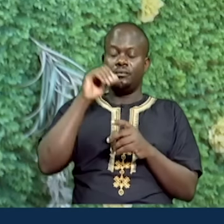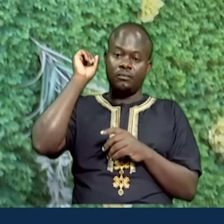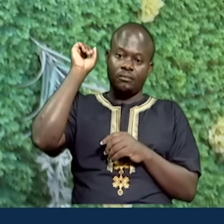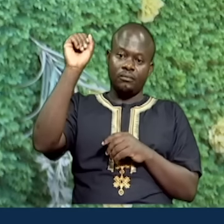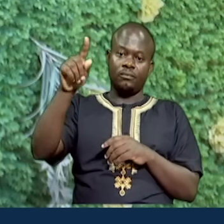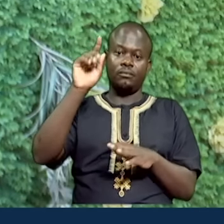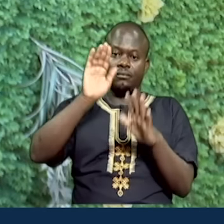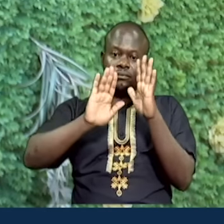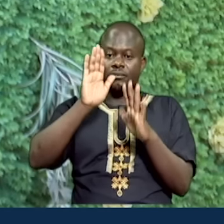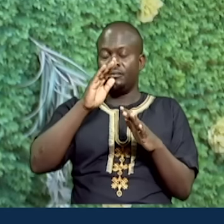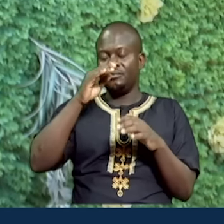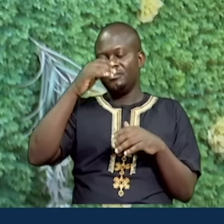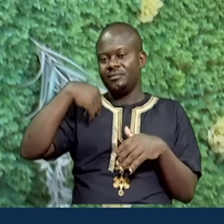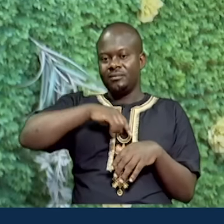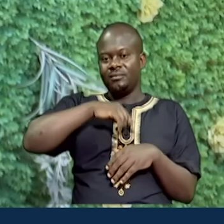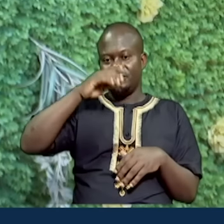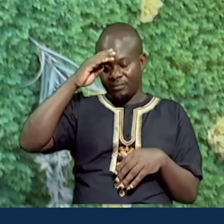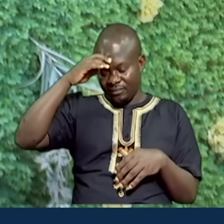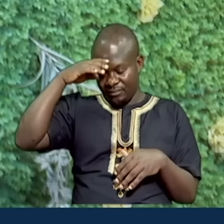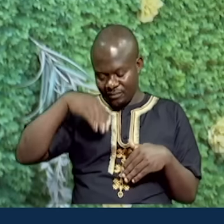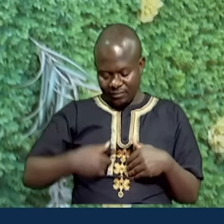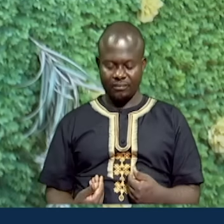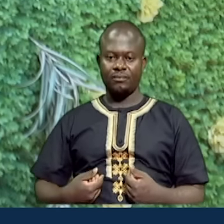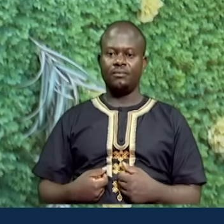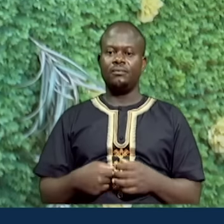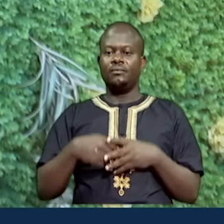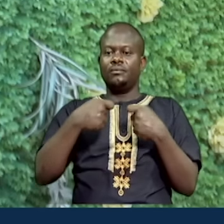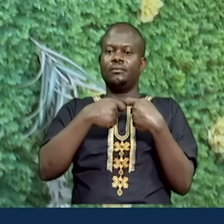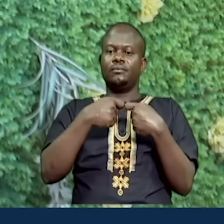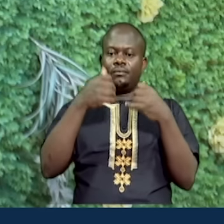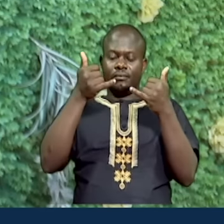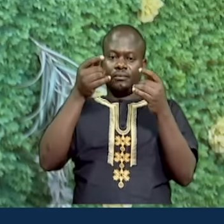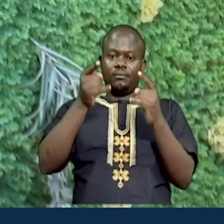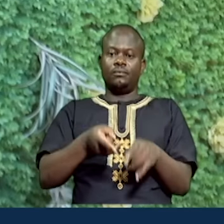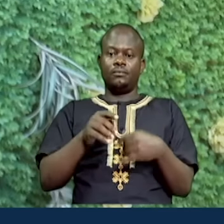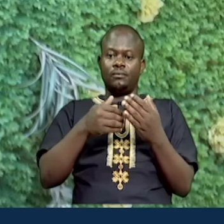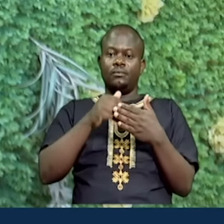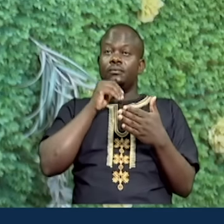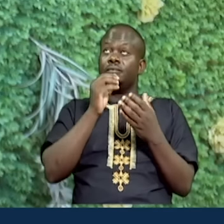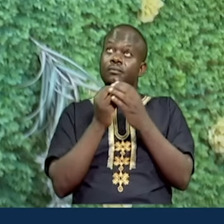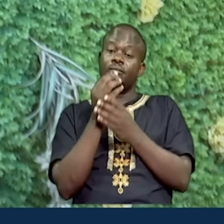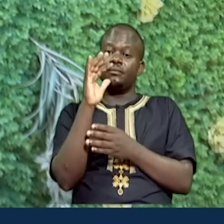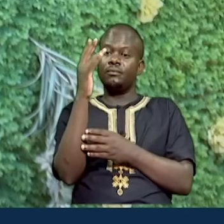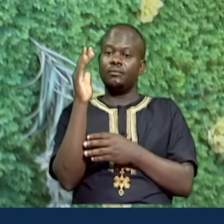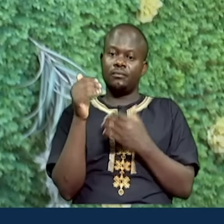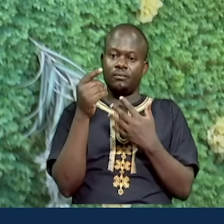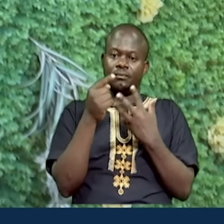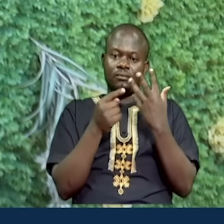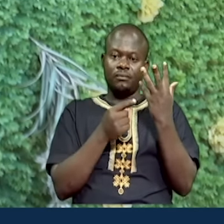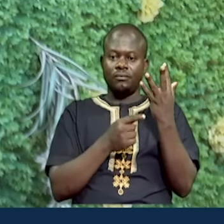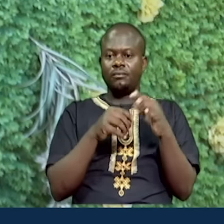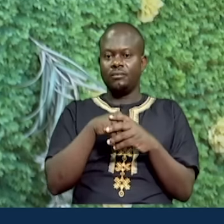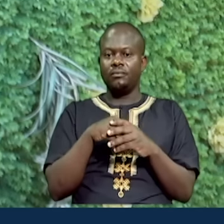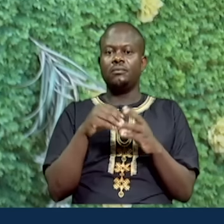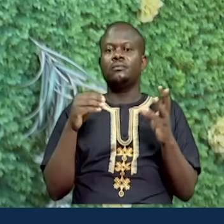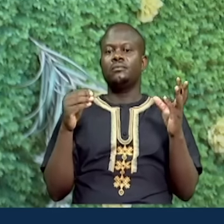rwari rwaraje kubera nta mazi twagiraga, amashanyarazi yaraje, twacanaga utudodoro n'ikibiriti